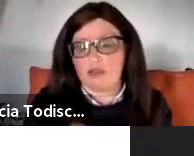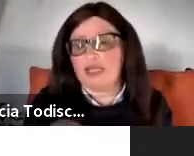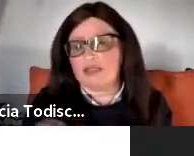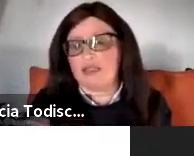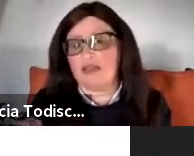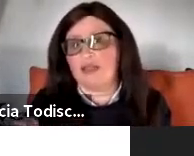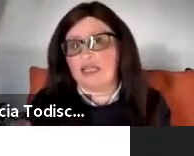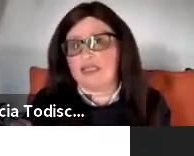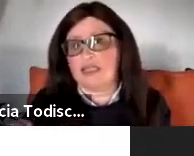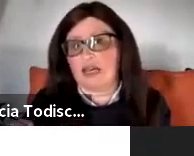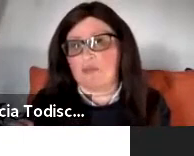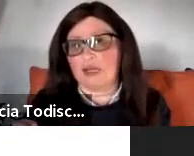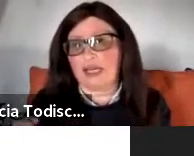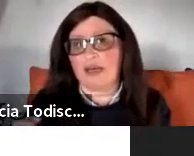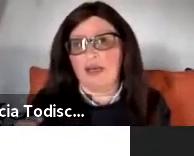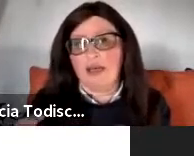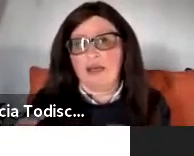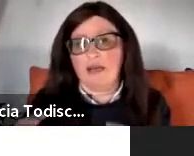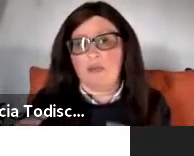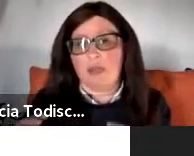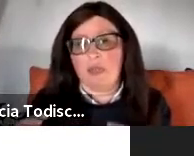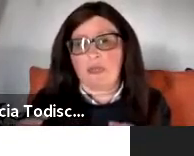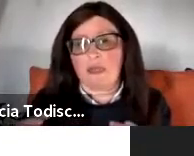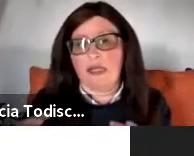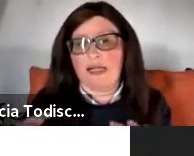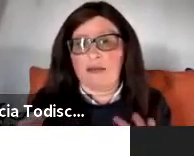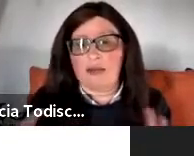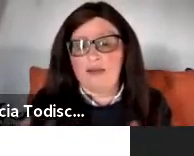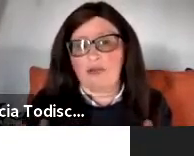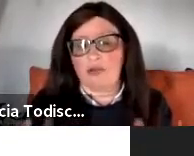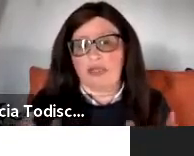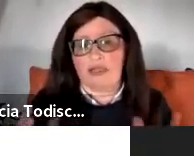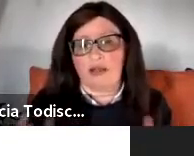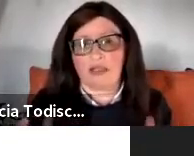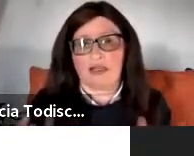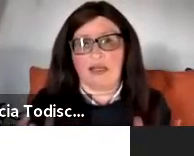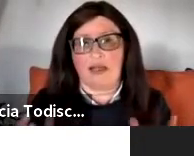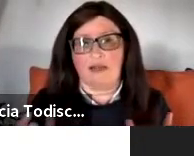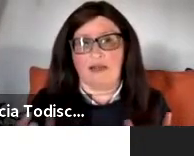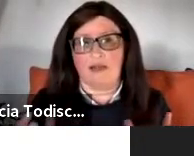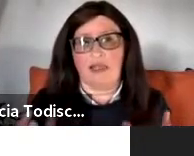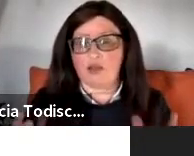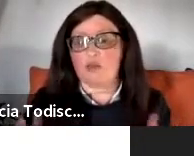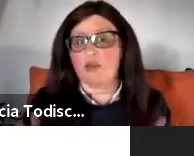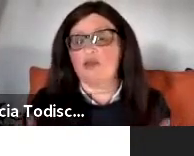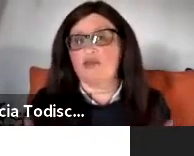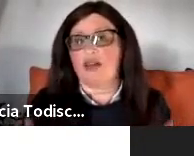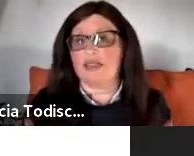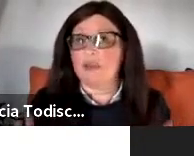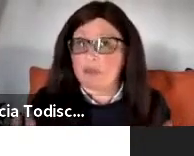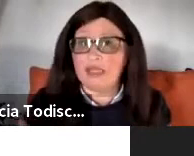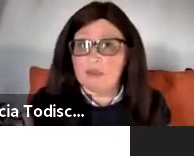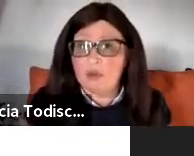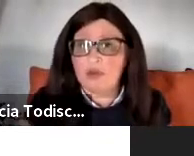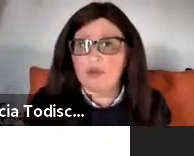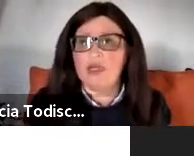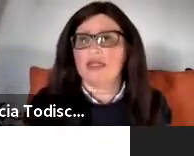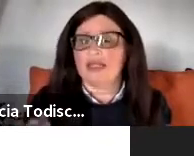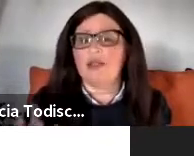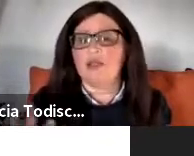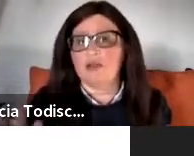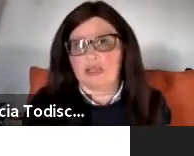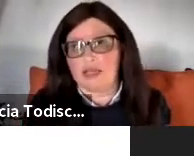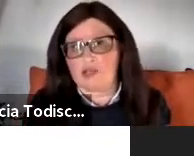per ogni azione che si deve realizzare, perché il cambiamento delle nostre, del nostro modo di fare dipende